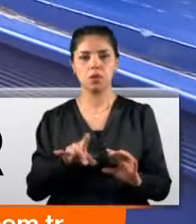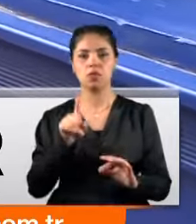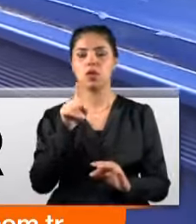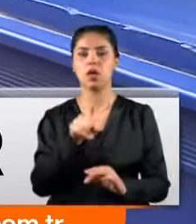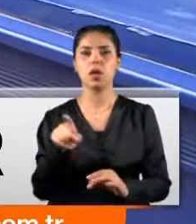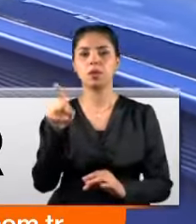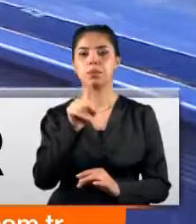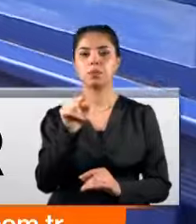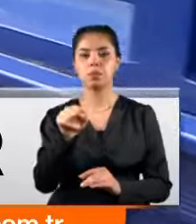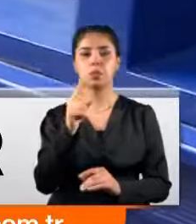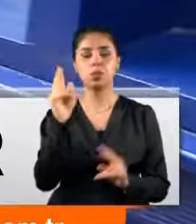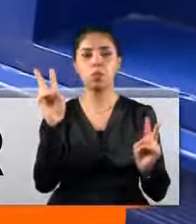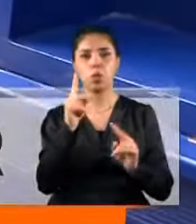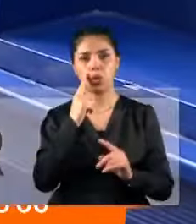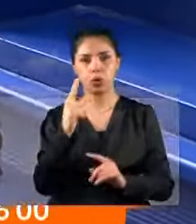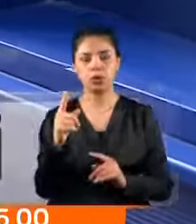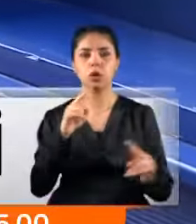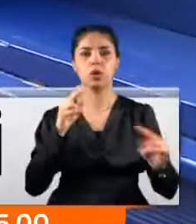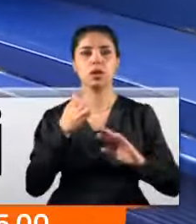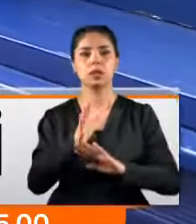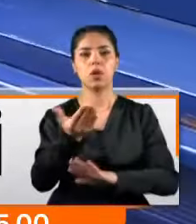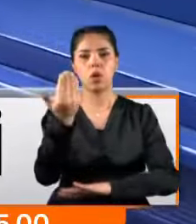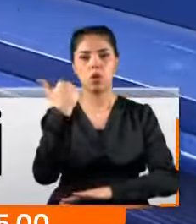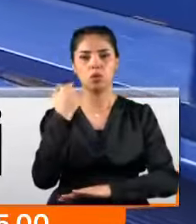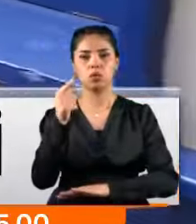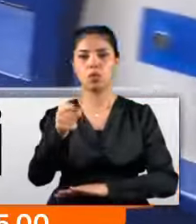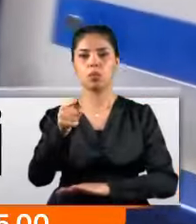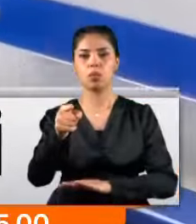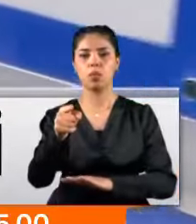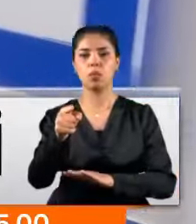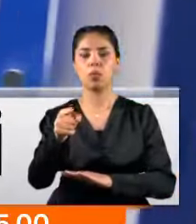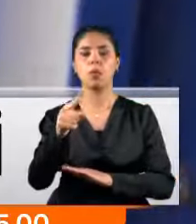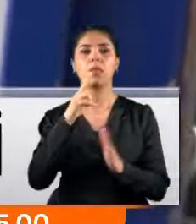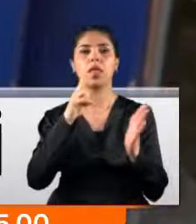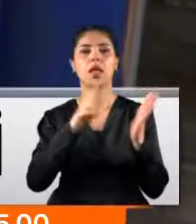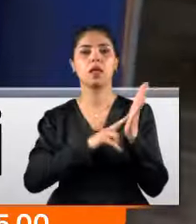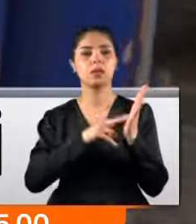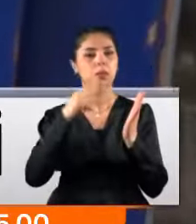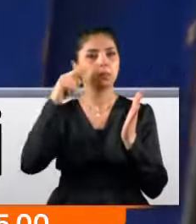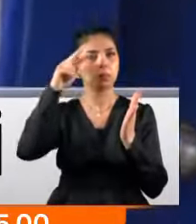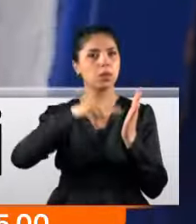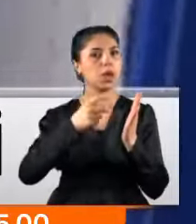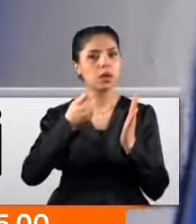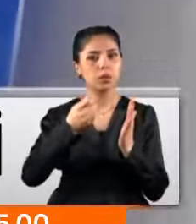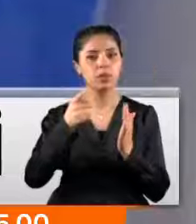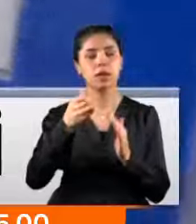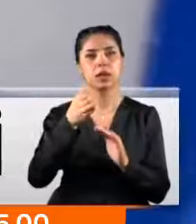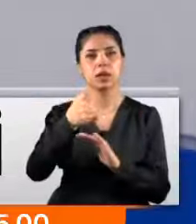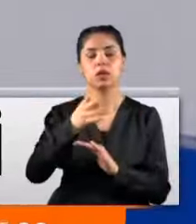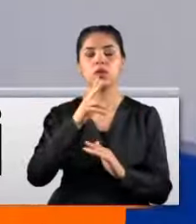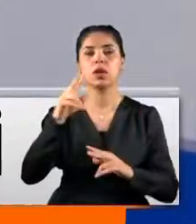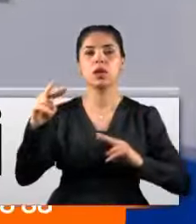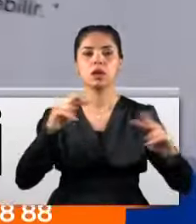uygulama ile birlikte restorana girmeden önce dışarıda işte bu menüden fiyatları görebiliyorsunuz. Eğer gideceğiniz